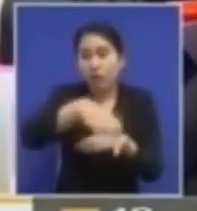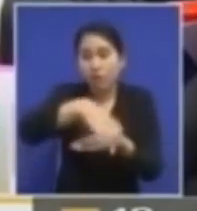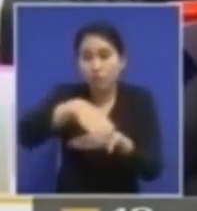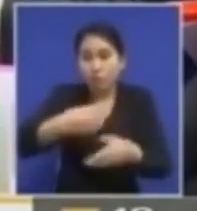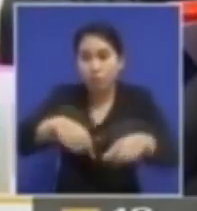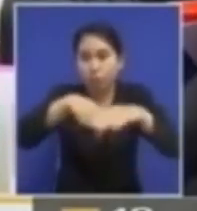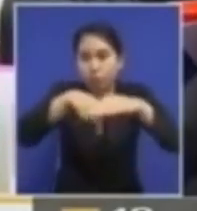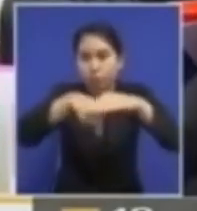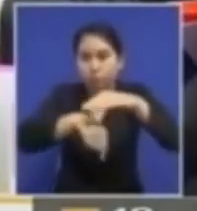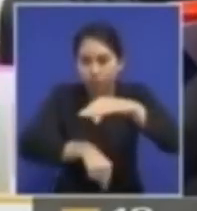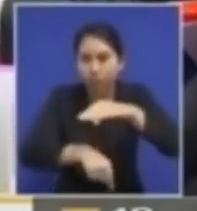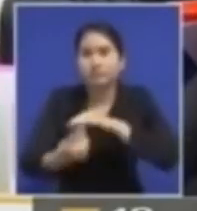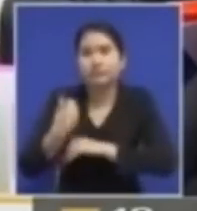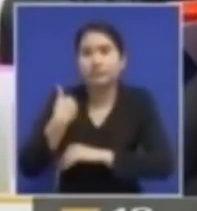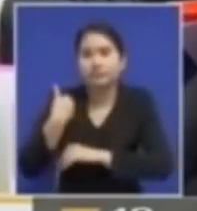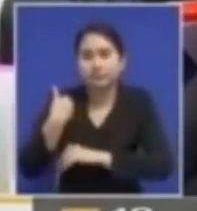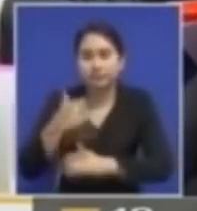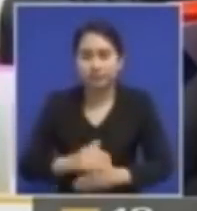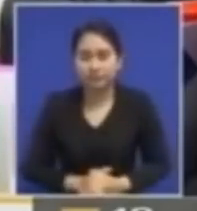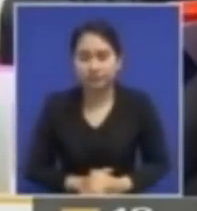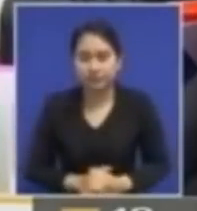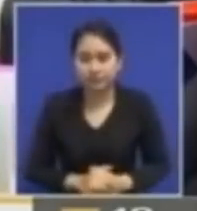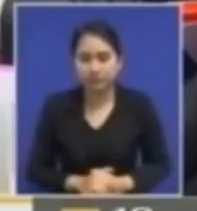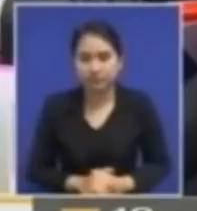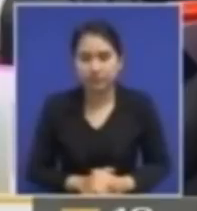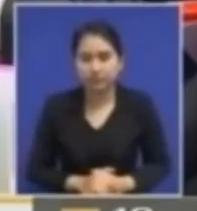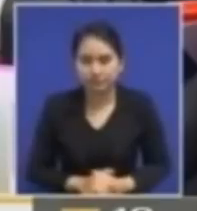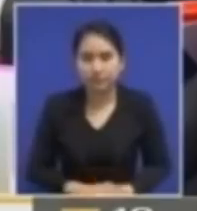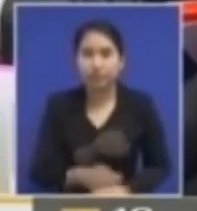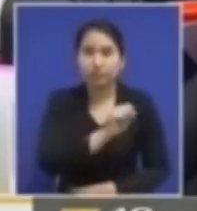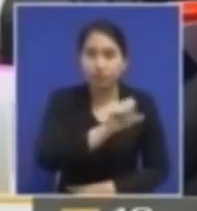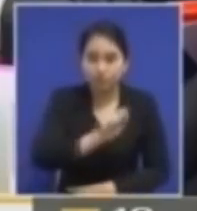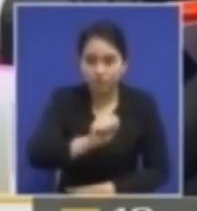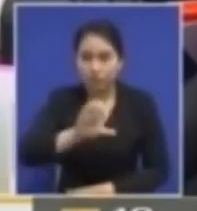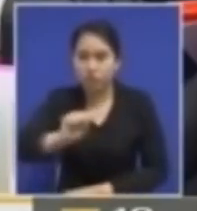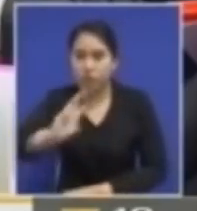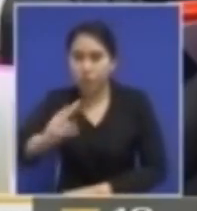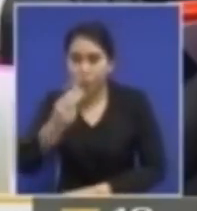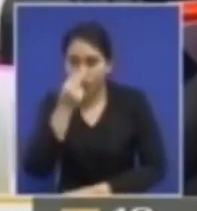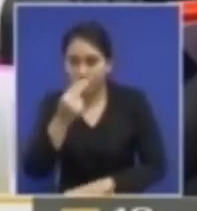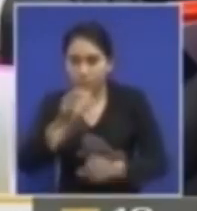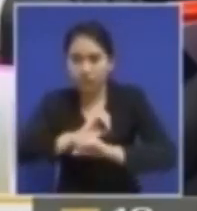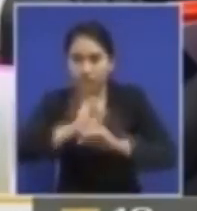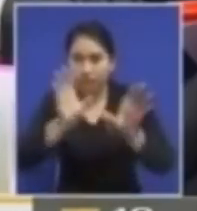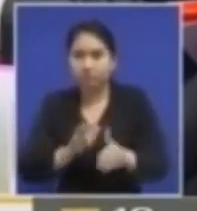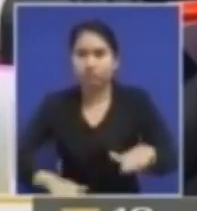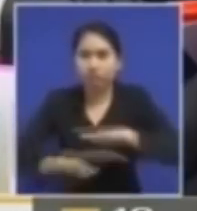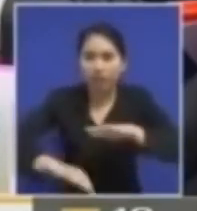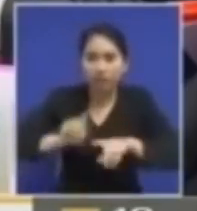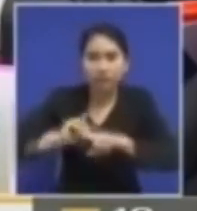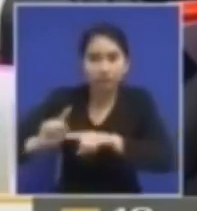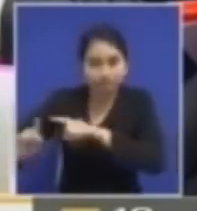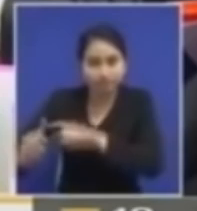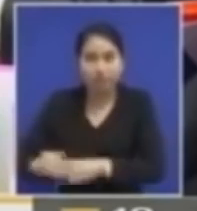ให้ท่านประธานผ่านไปยังเพื่อนสมาชิกทั้งสมาชิกวุฒิสภาและสภาผู้แทนราษฎรได้เห็นหลักฐานต่างๆที่เป็นการประกอ